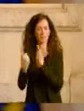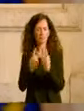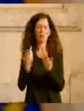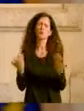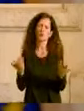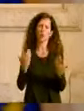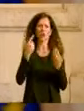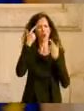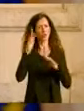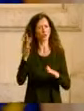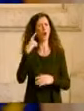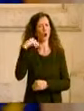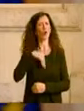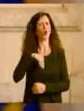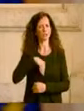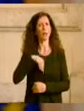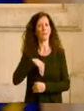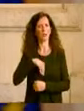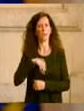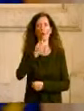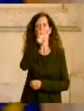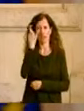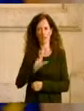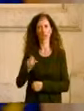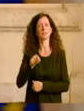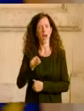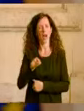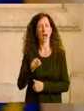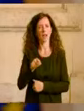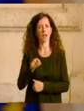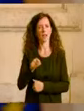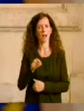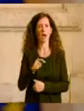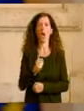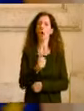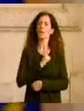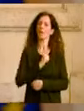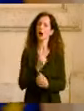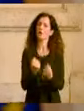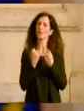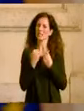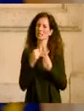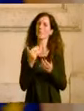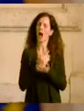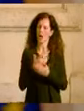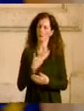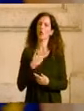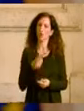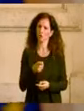siamo tutti consapevoli che in Italia c'è un grande risparmio privato e sicuramente questa è una delle